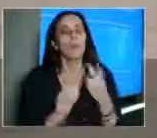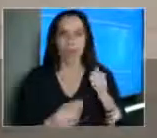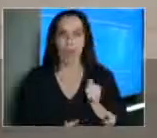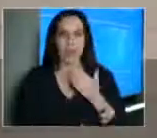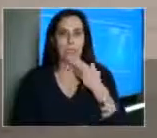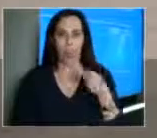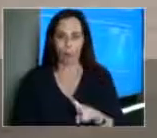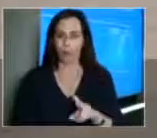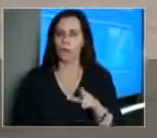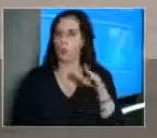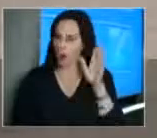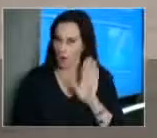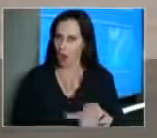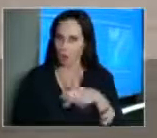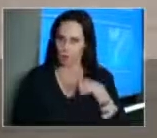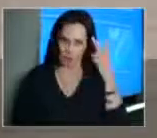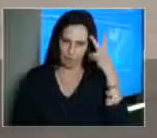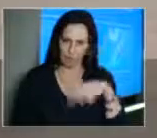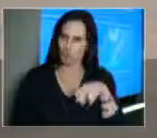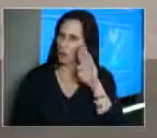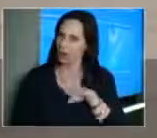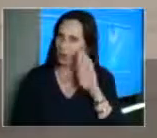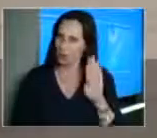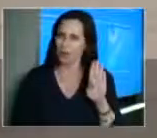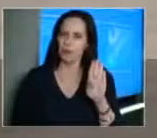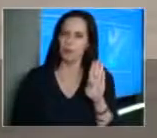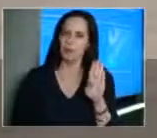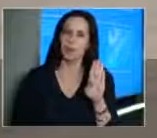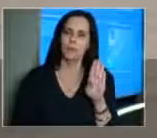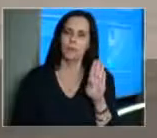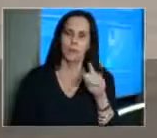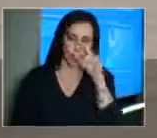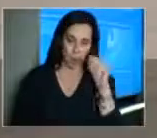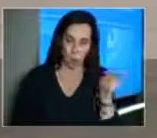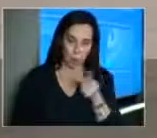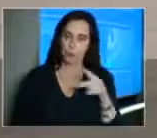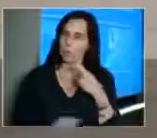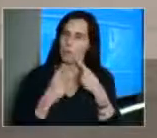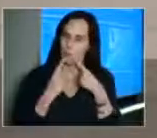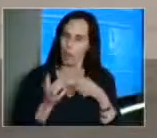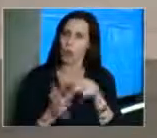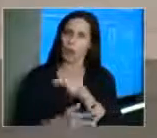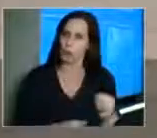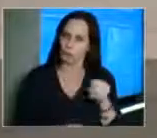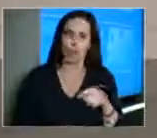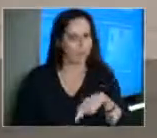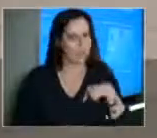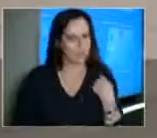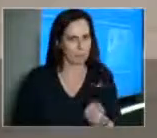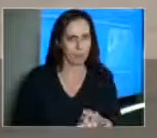ישראלי. מלבד כך, אנחנו מבינים שראש הממשלה נתניהו ופוטין שוחחו על הנושאים האלה זמן